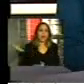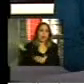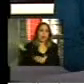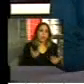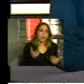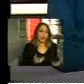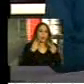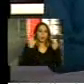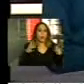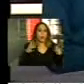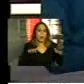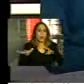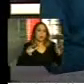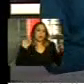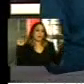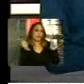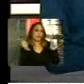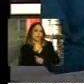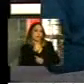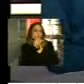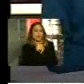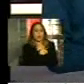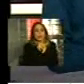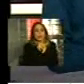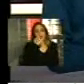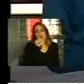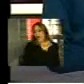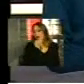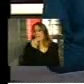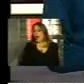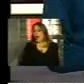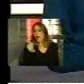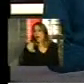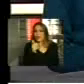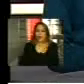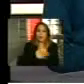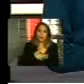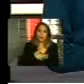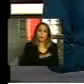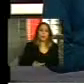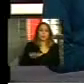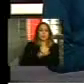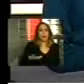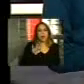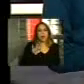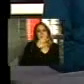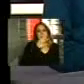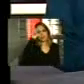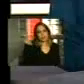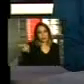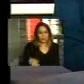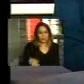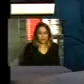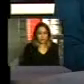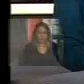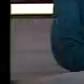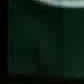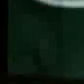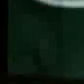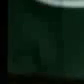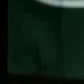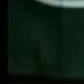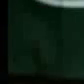ממלכתי, הפכו אותו לאישיות הכי מבוקשת באזור המפרץ. הנה קודם כל קטע מאחד הסרטונים שהוא אלה. Let me